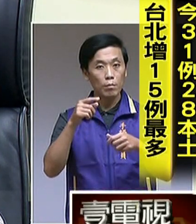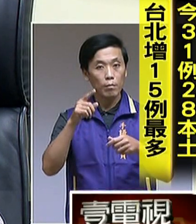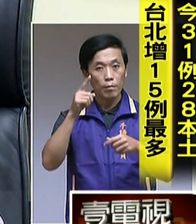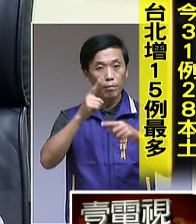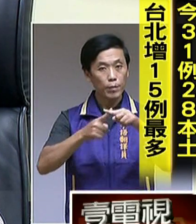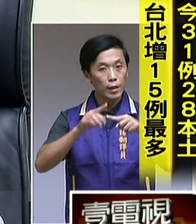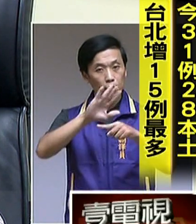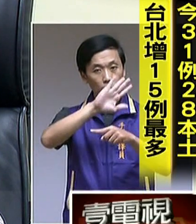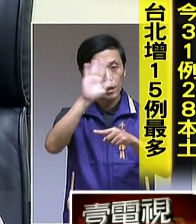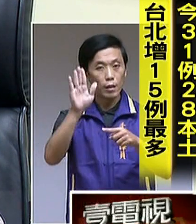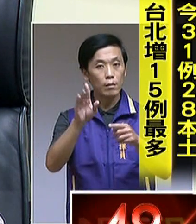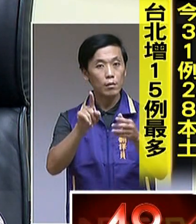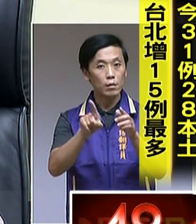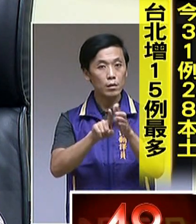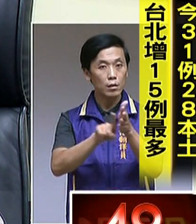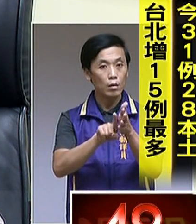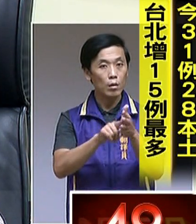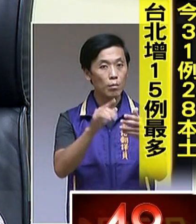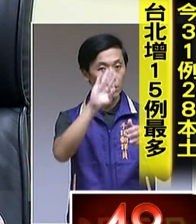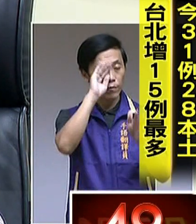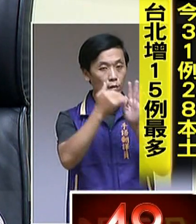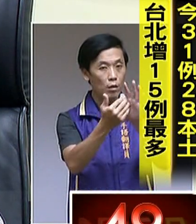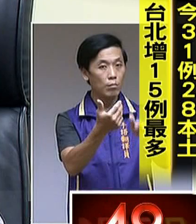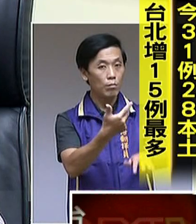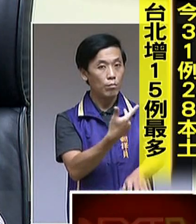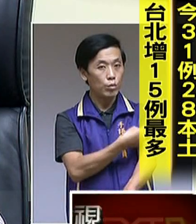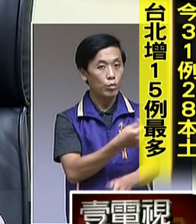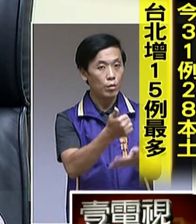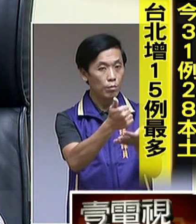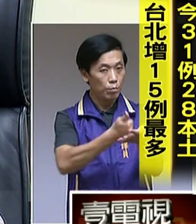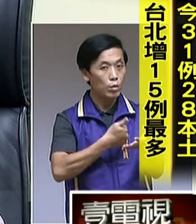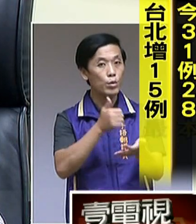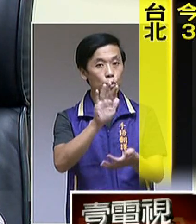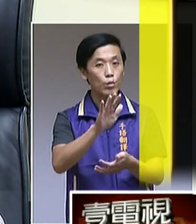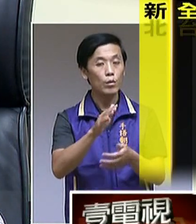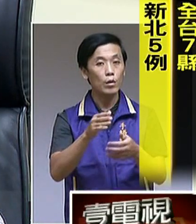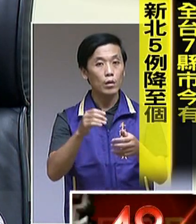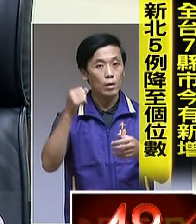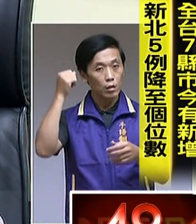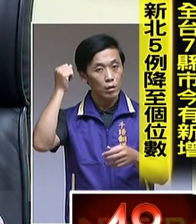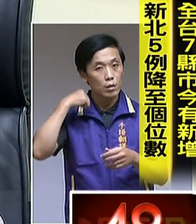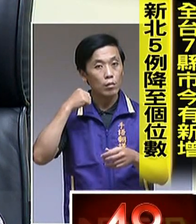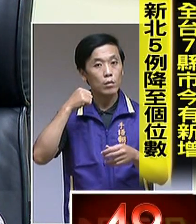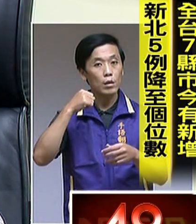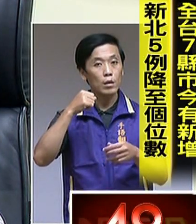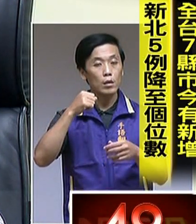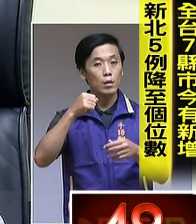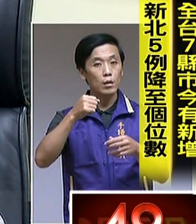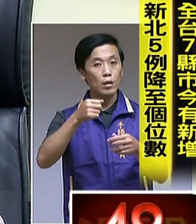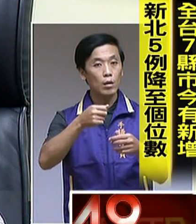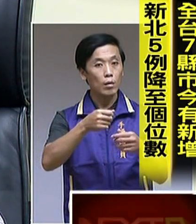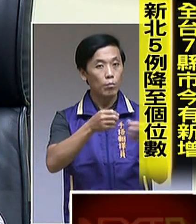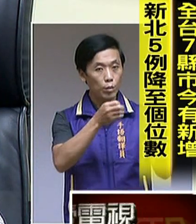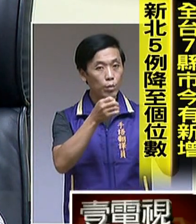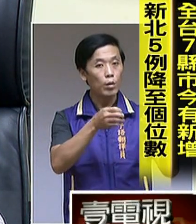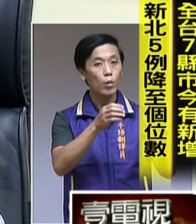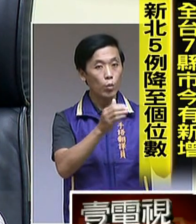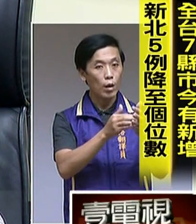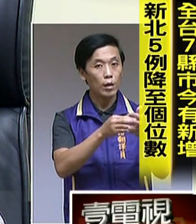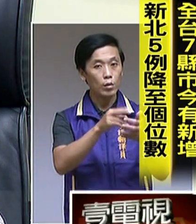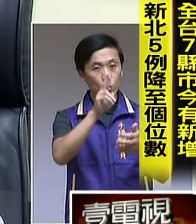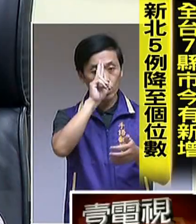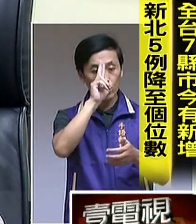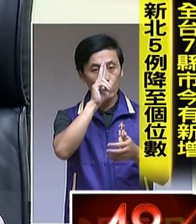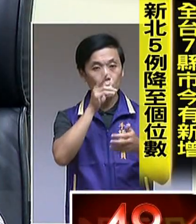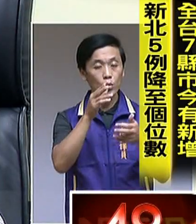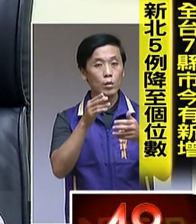天获得了疫苗的拨付，早上8:30收到之后，在中午的10分，我们都已经将所有的疫苗